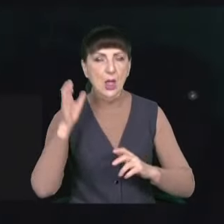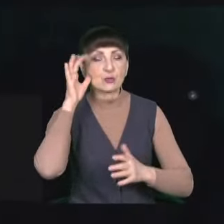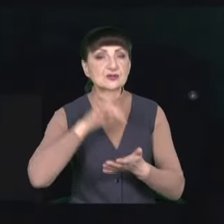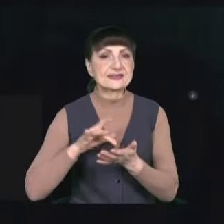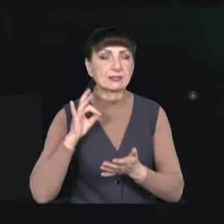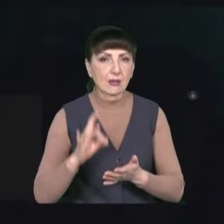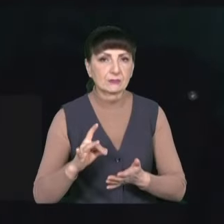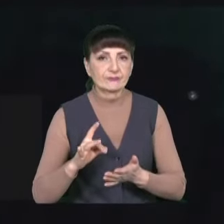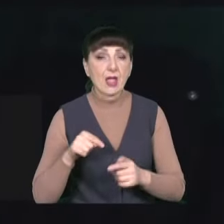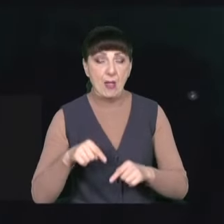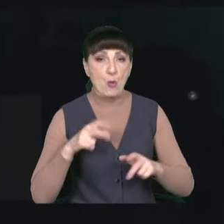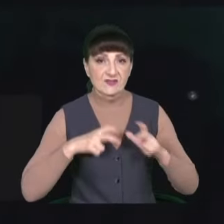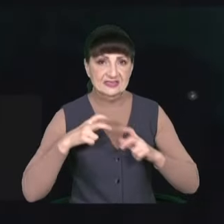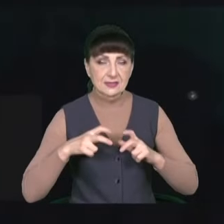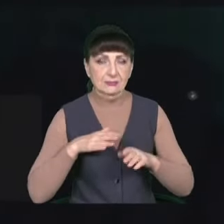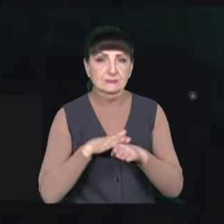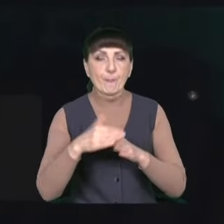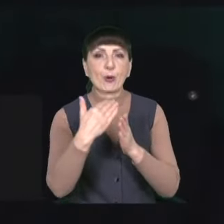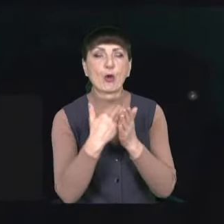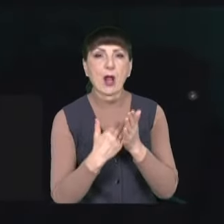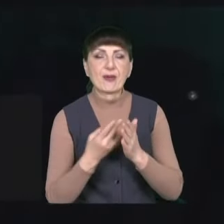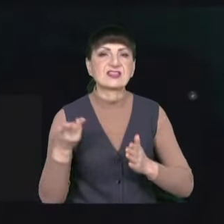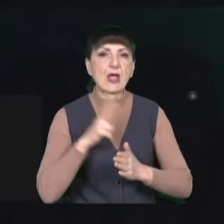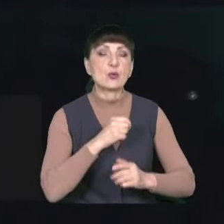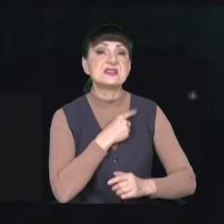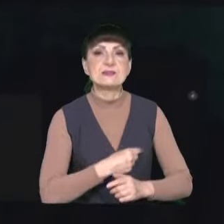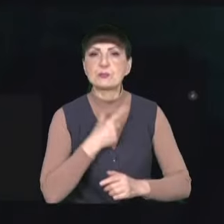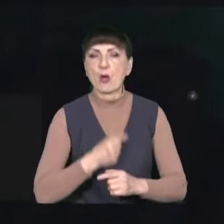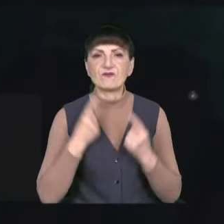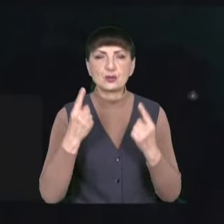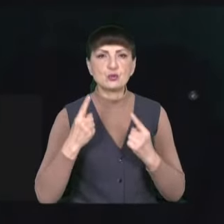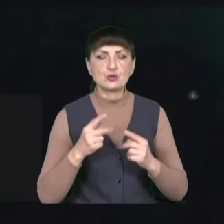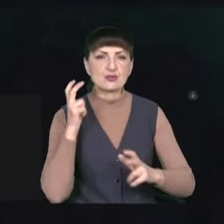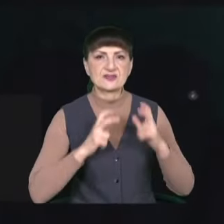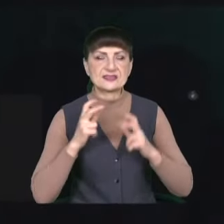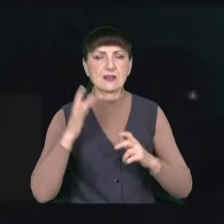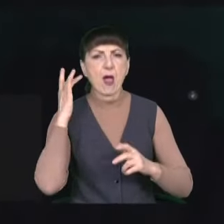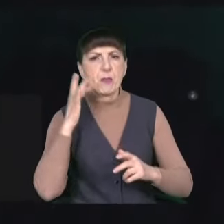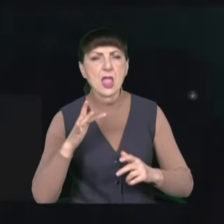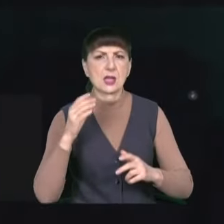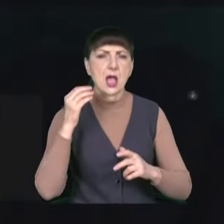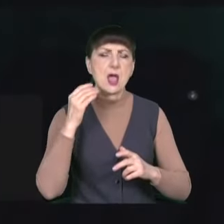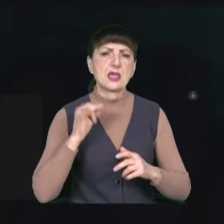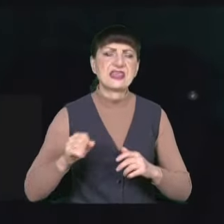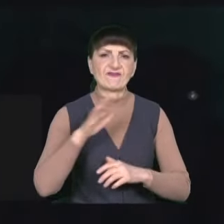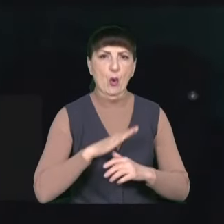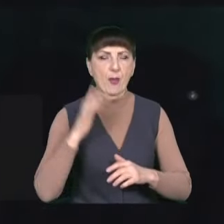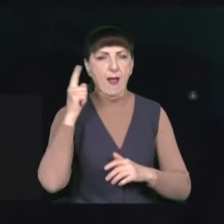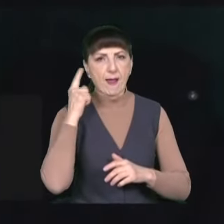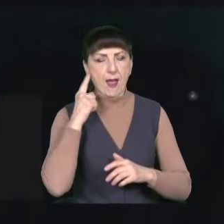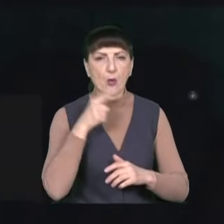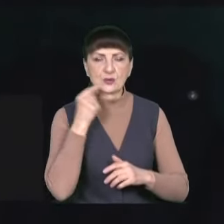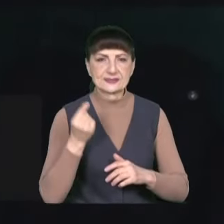центрами, КАЗНУ реализует программу двойного диплома с ведущими университетами Европы, США, Юго-Восточной Азии и России. Открыл